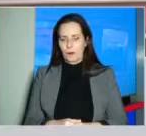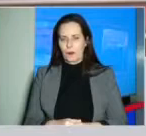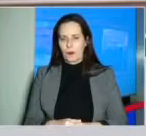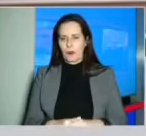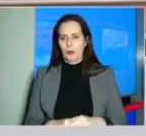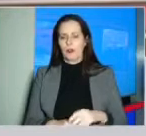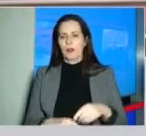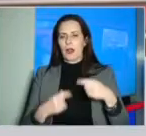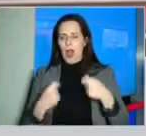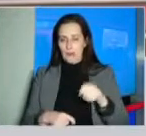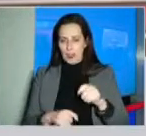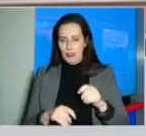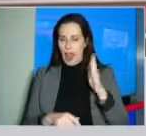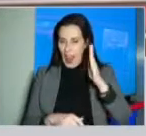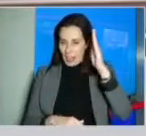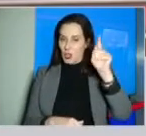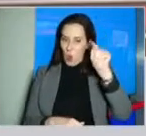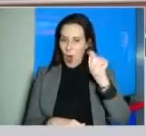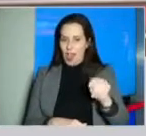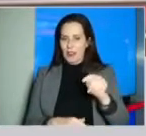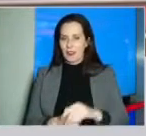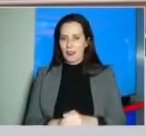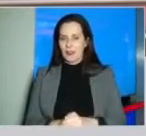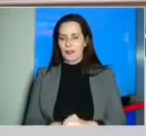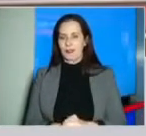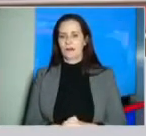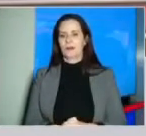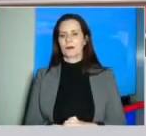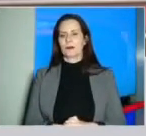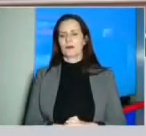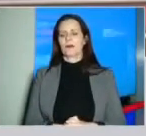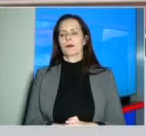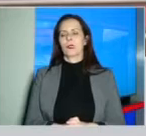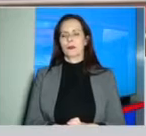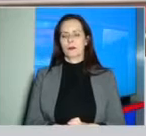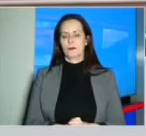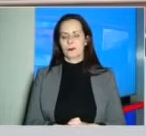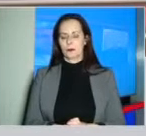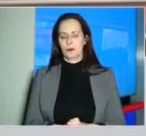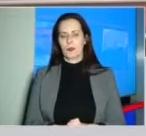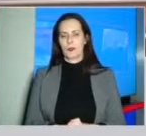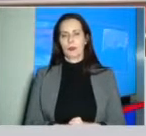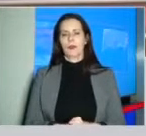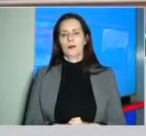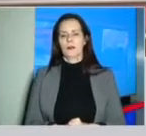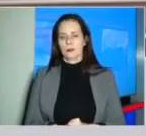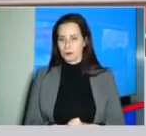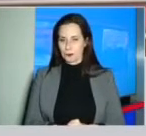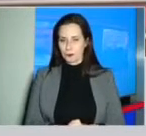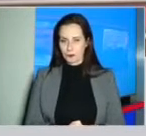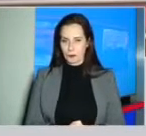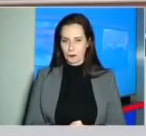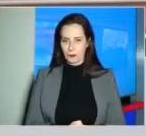הייתי. חבר הכנסת לעתיד אולי. מיכאל, זה בסדר. מיכאל בן-ארי. יאיר קראוס, מה נשמע?